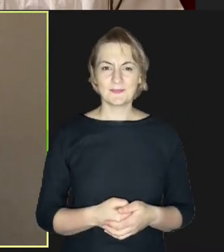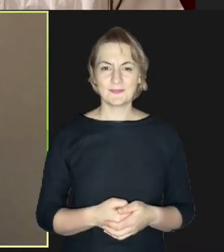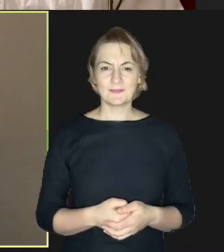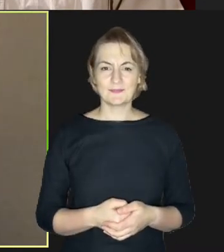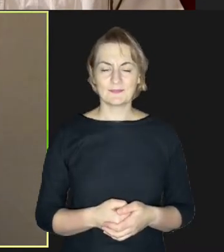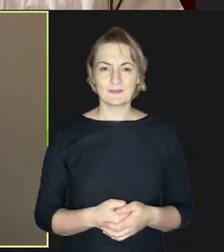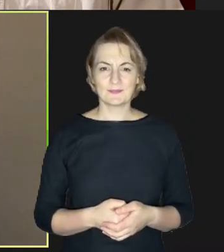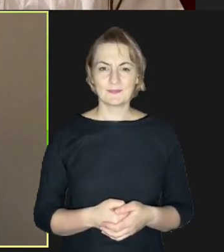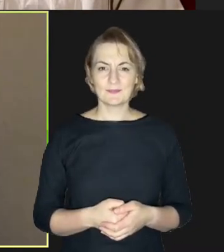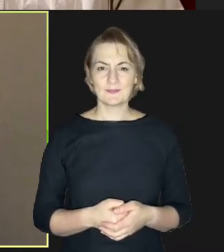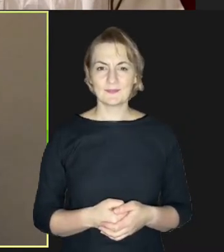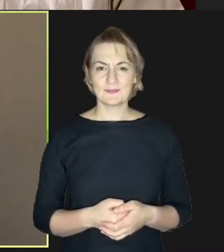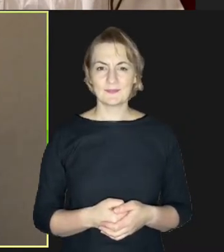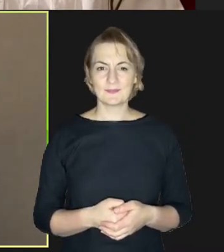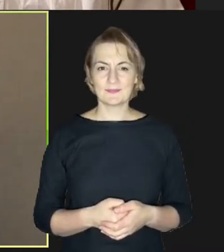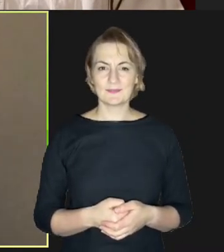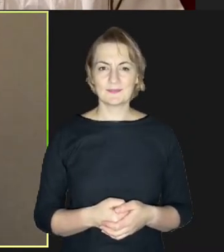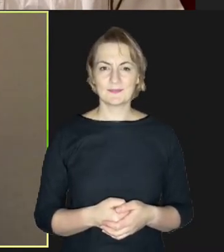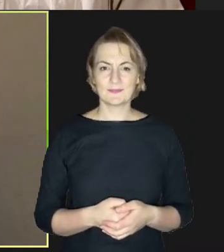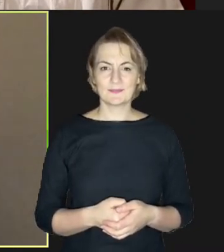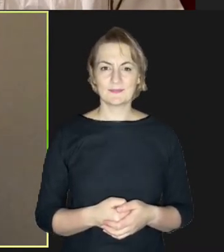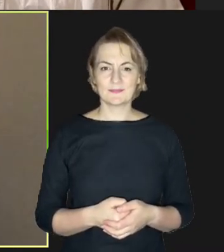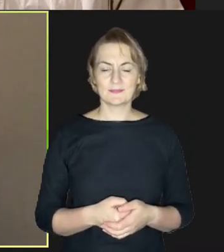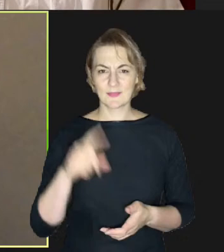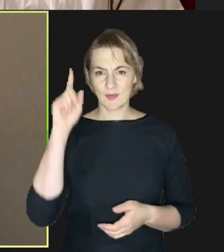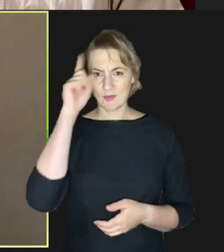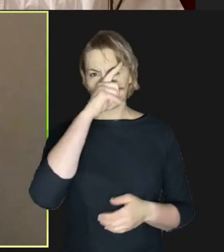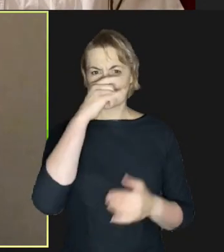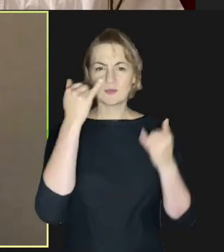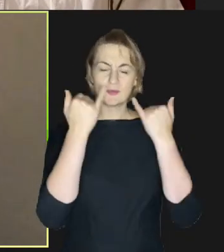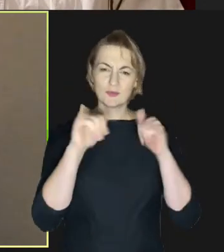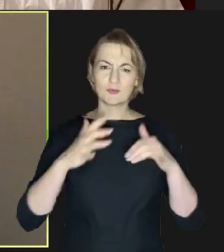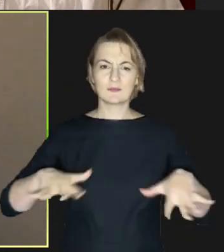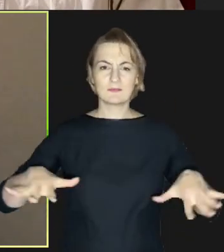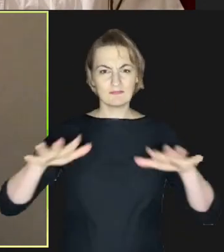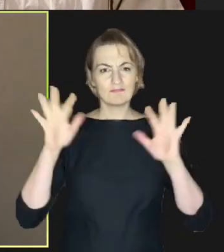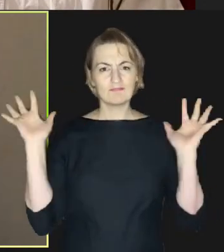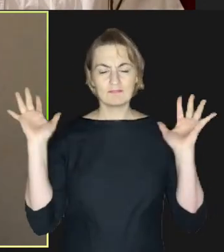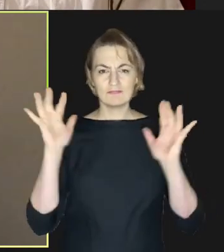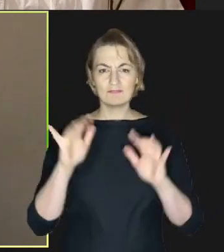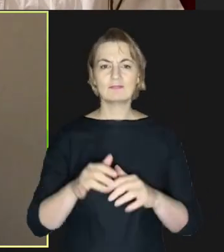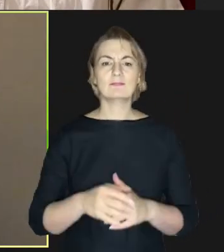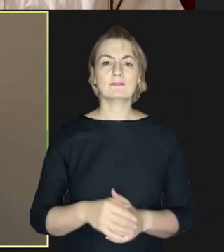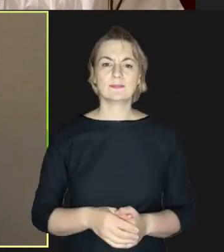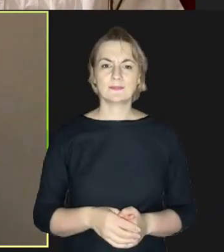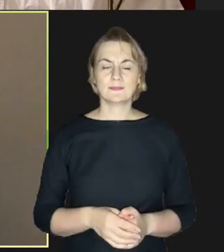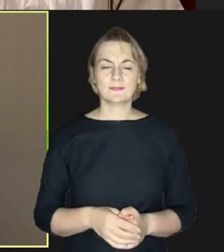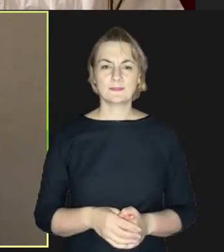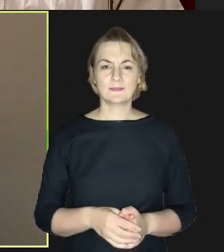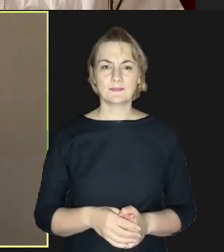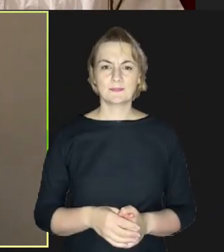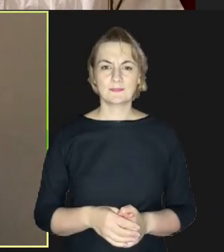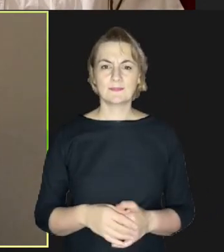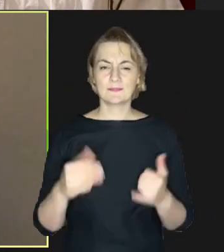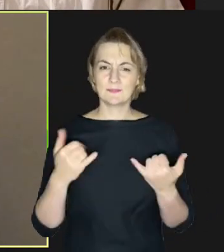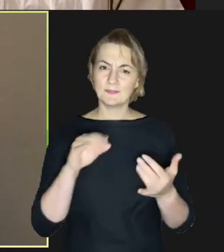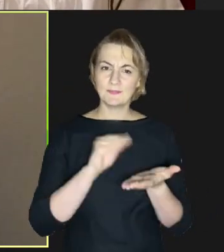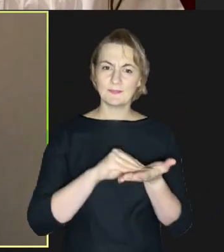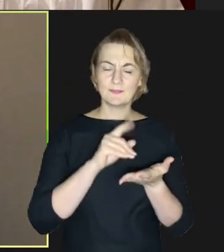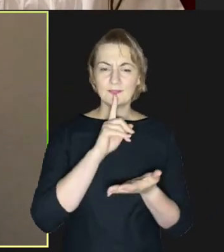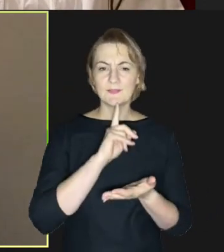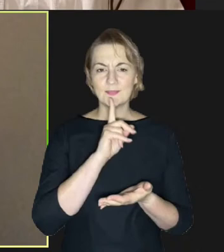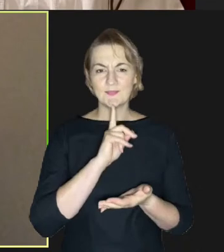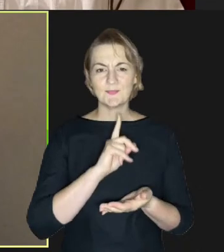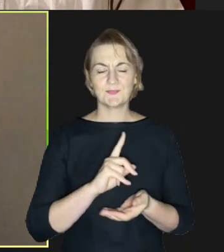które zgromadziło ludzi z różnych obszarów, z różnych tradycji religijnych i tak dalej.